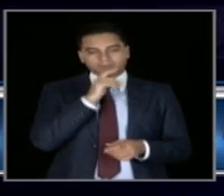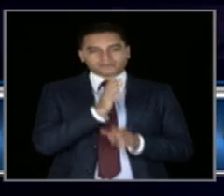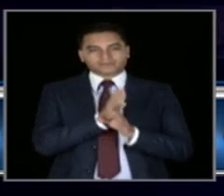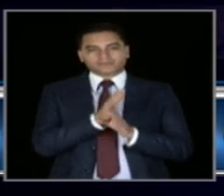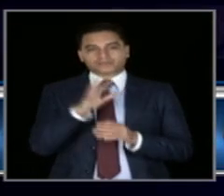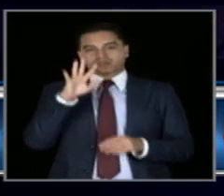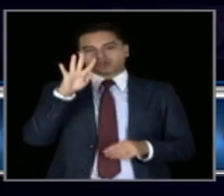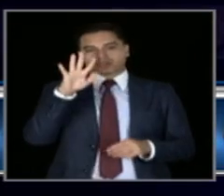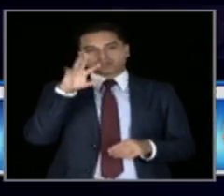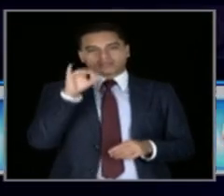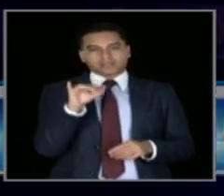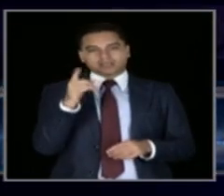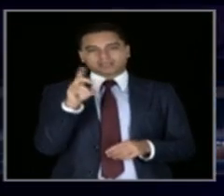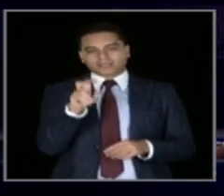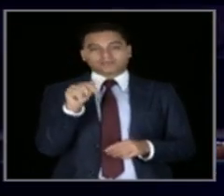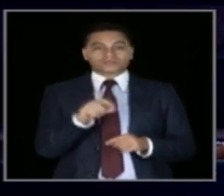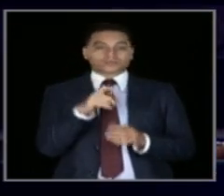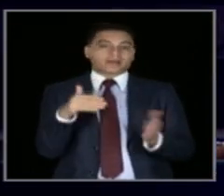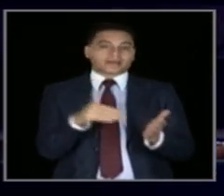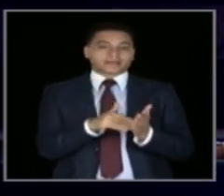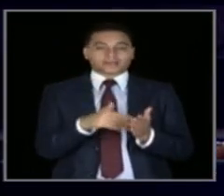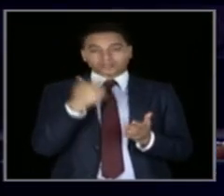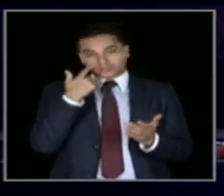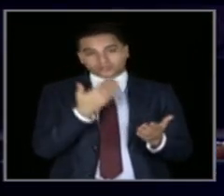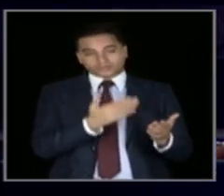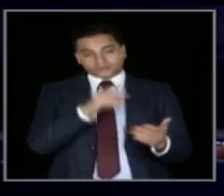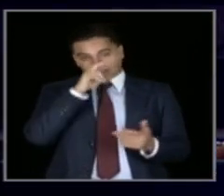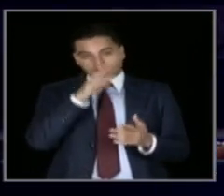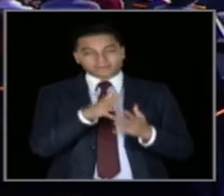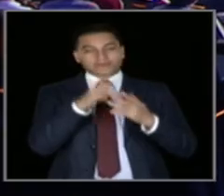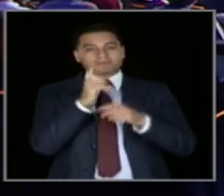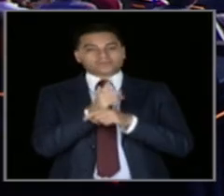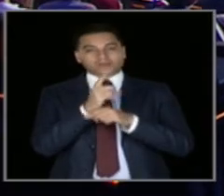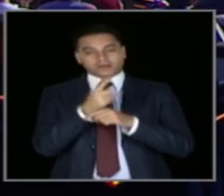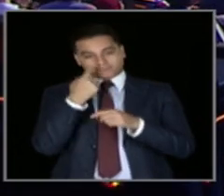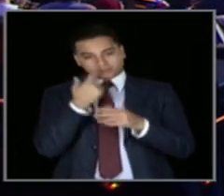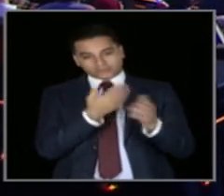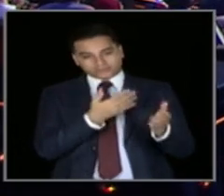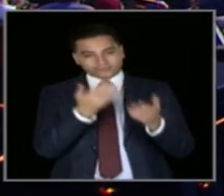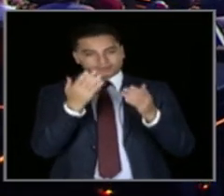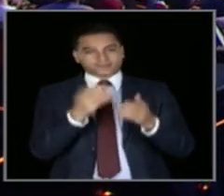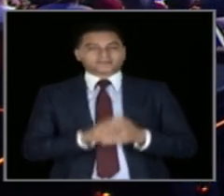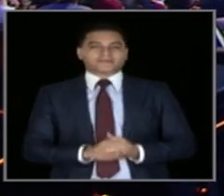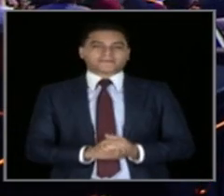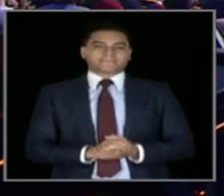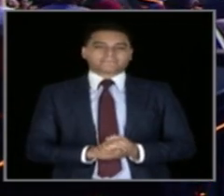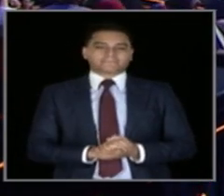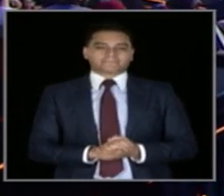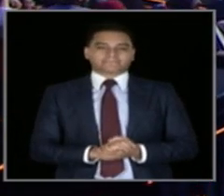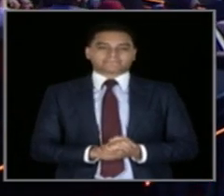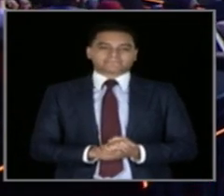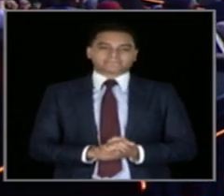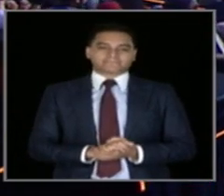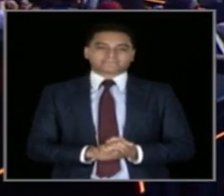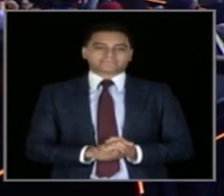السؤال الأخير أسامة، الثعلب الكبير المدير الفني والثعلب الكبير، تفضل في قمة